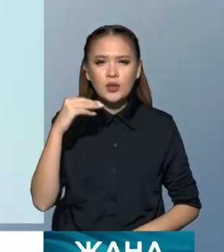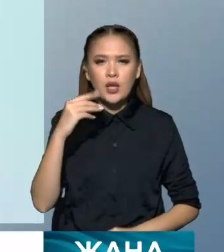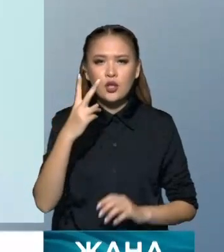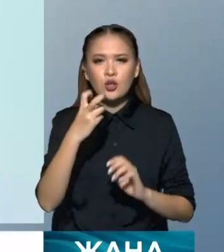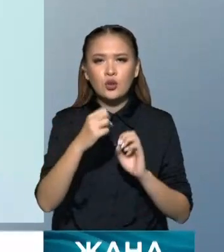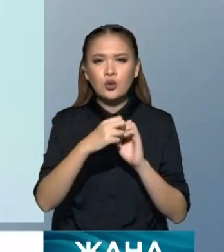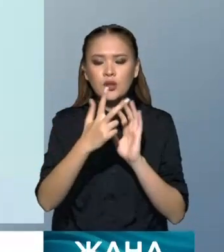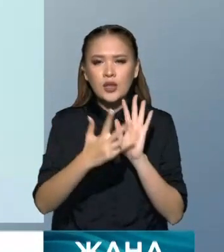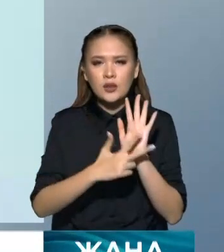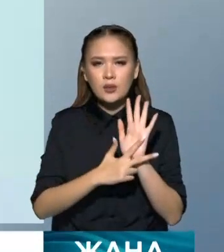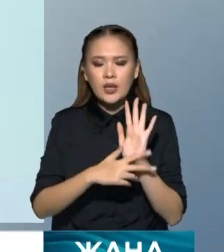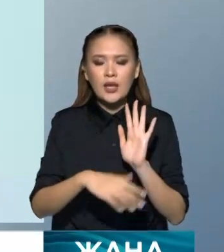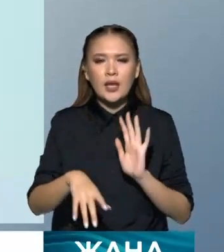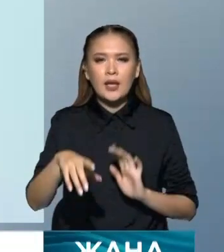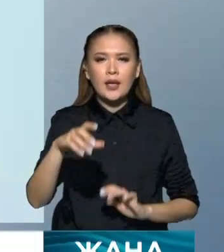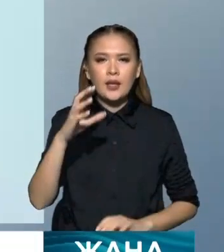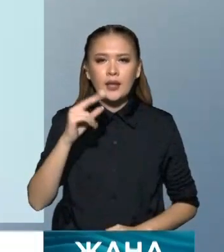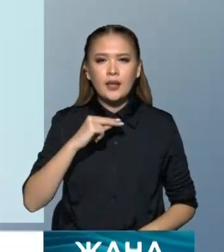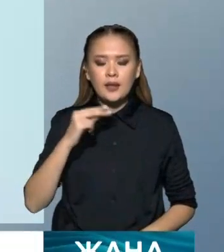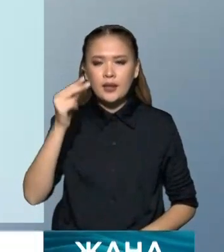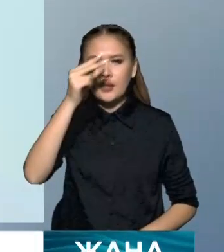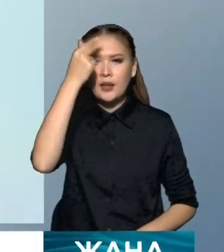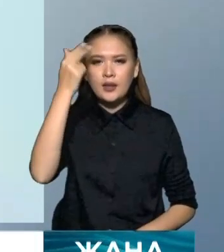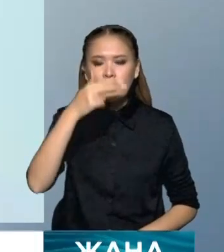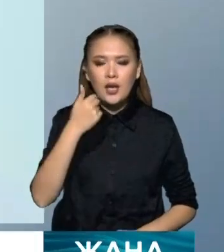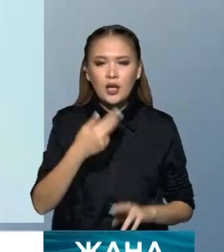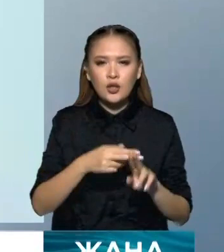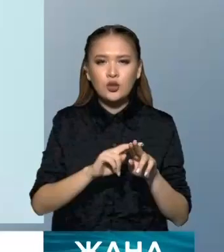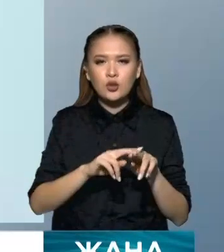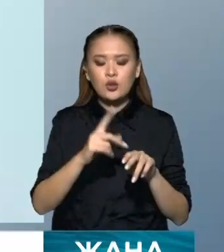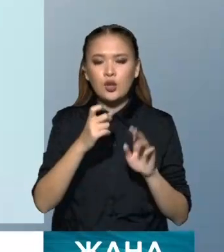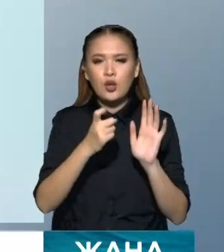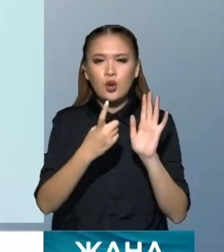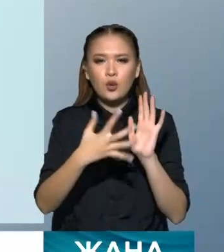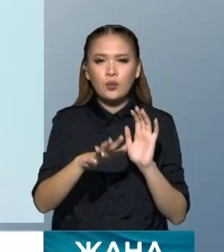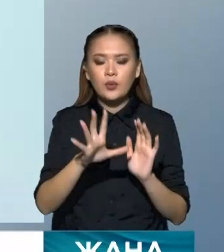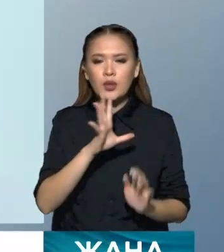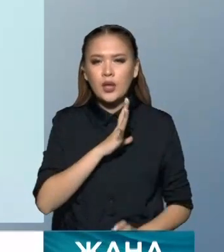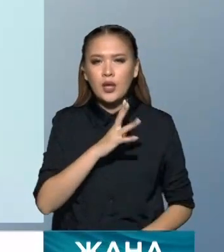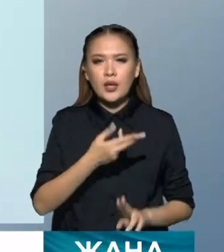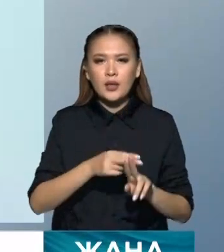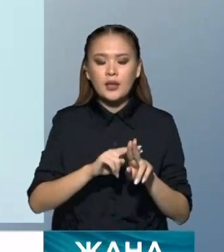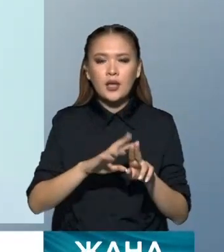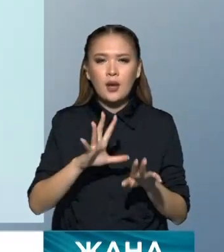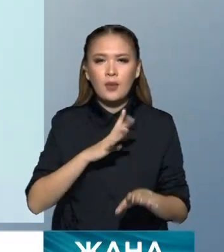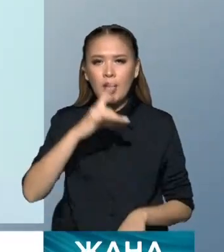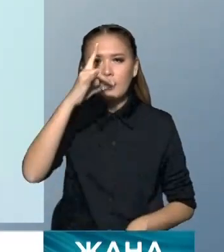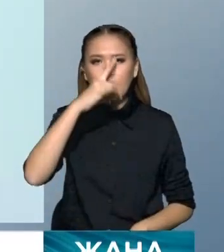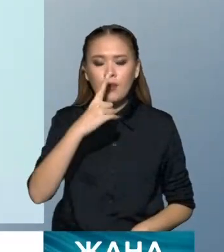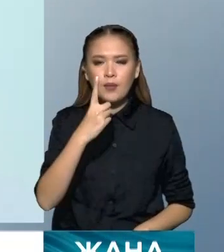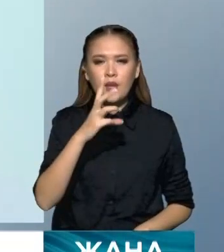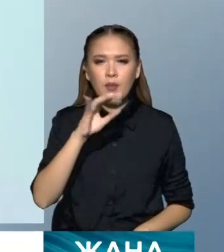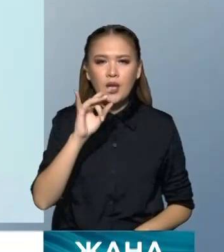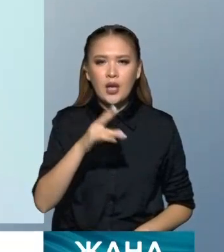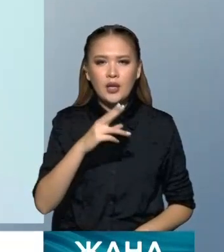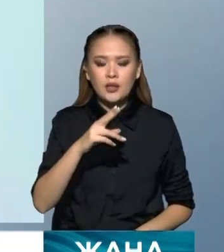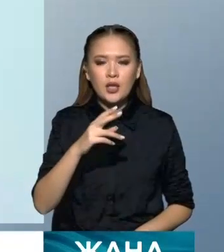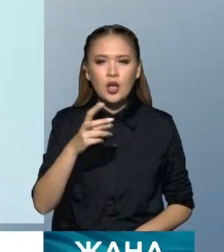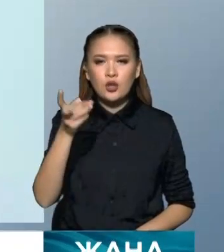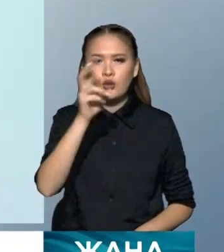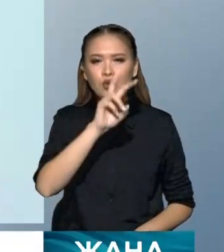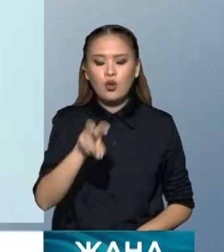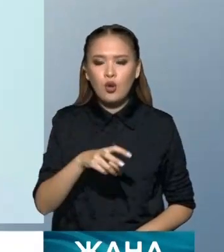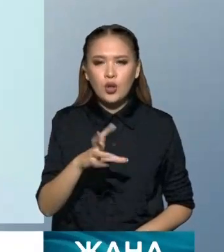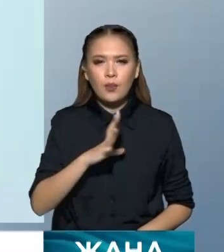218 мың, Италия 151 мың тонна астығымызды сатып алған екен. Осылайша Қазақстан 1 миллиард ақш доллар көлемінде пайда